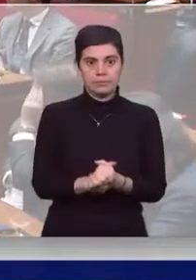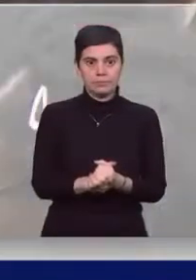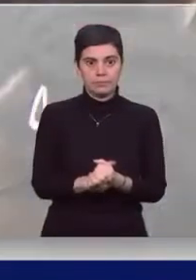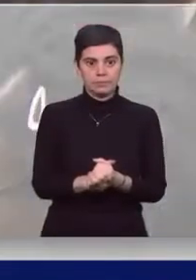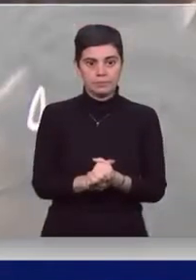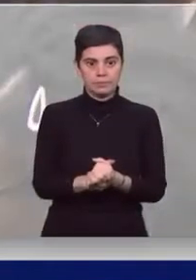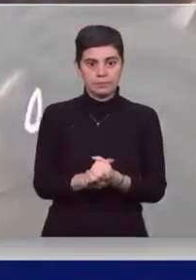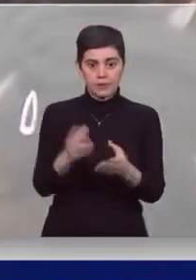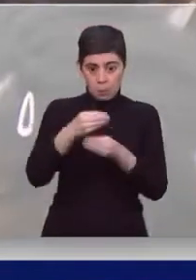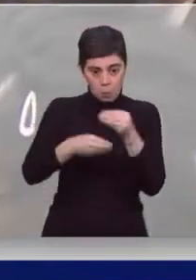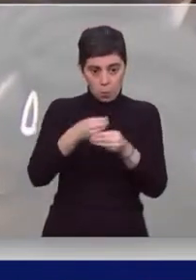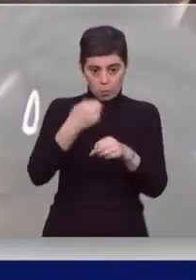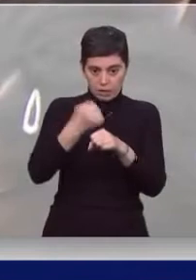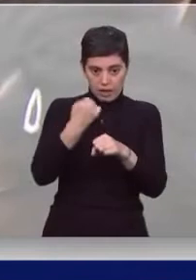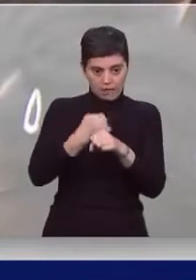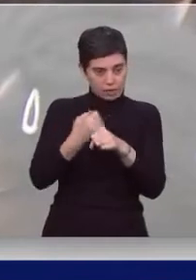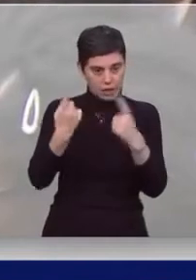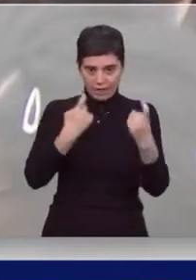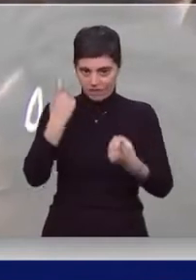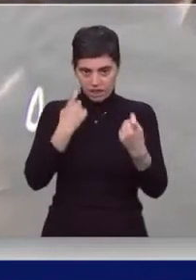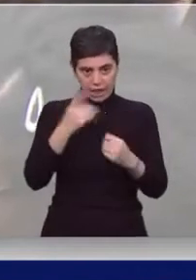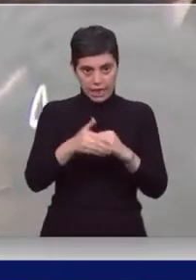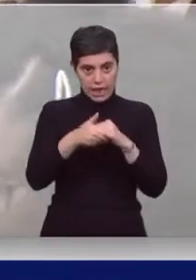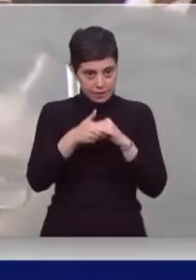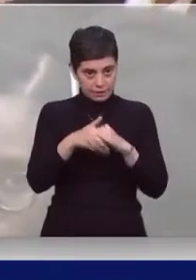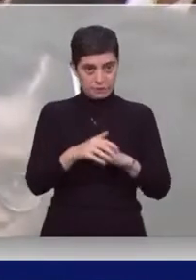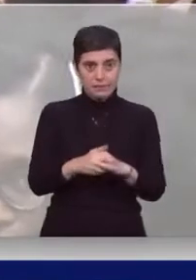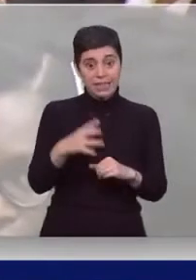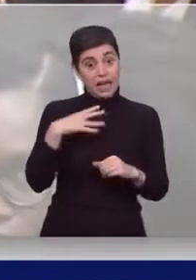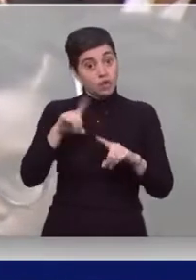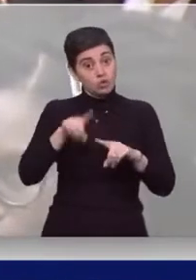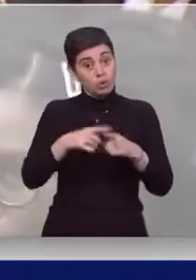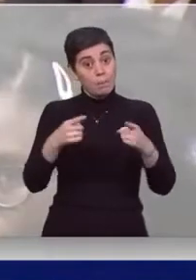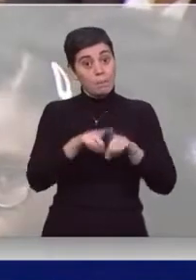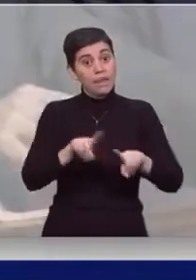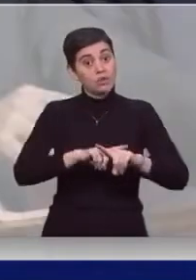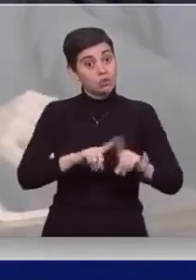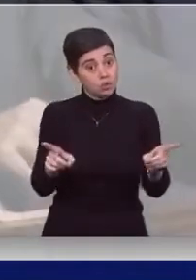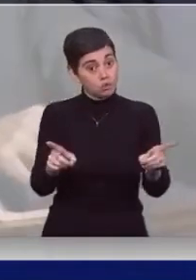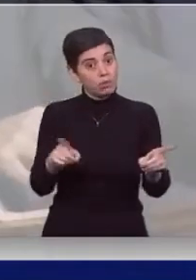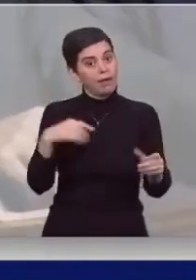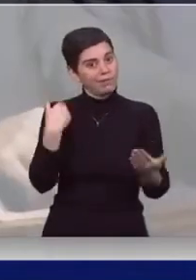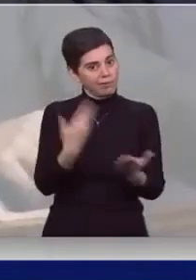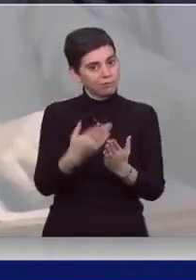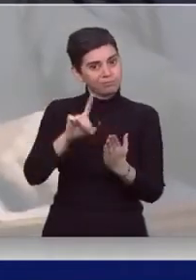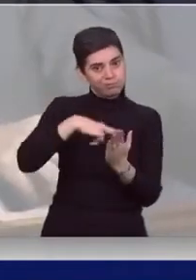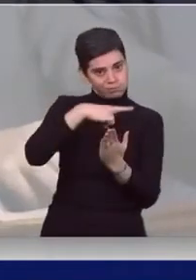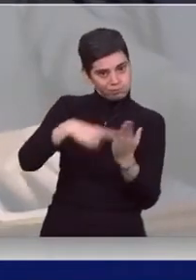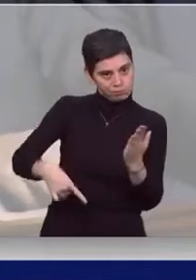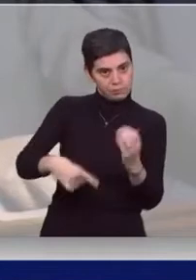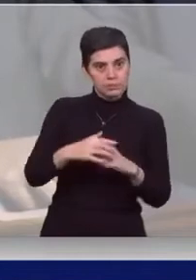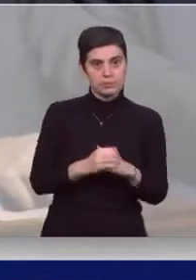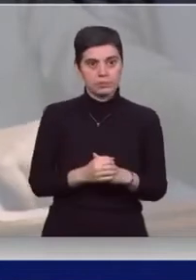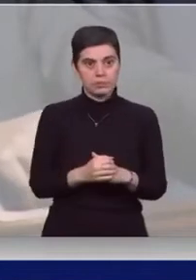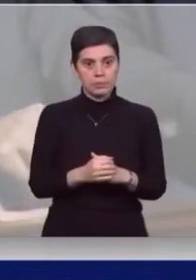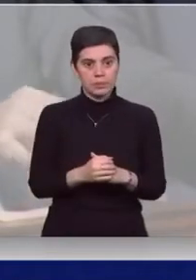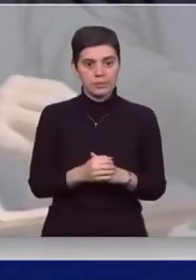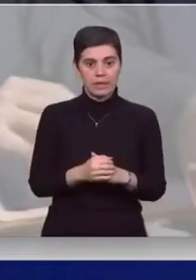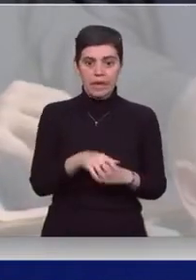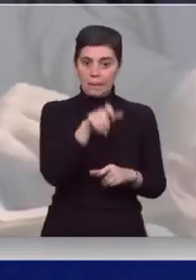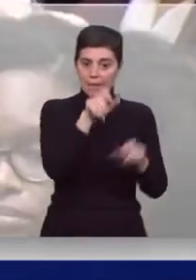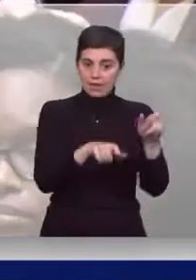l'avenir dans le monde du travail, qui permet de revenir sur un certain nombre d'injustices qui prévalent aujourd'hui, qui permet de mieux prendre en compte les évolutions